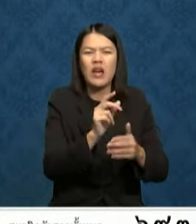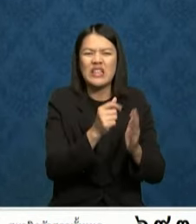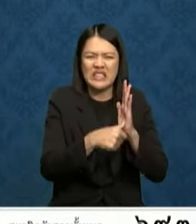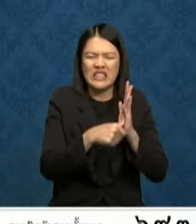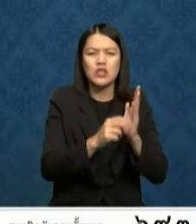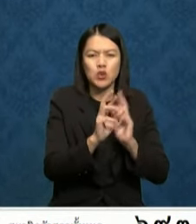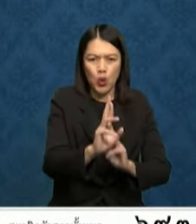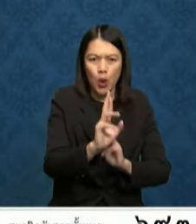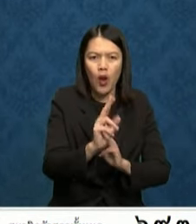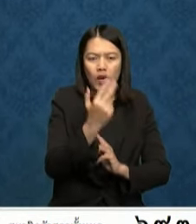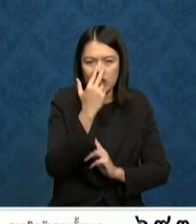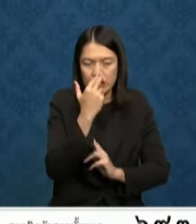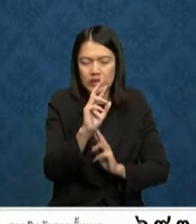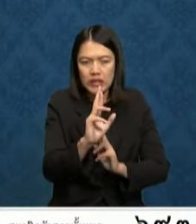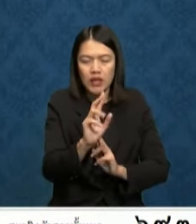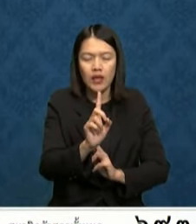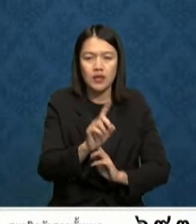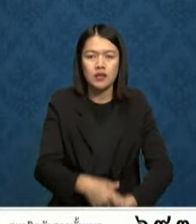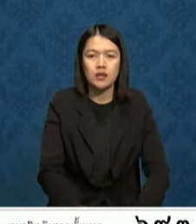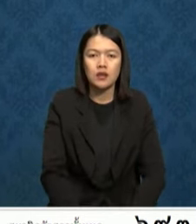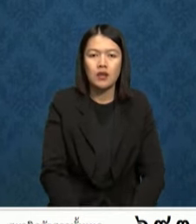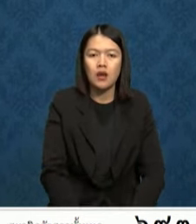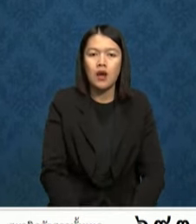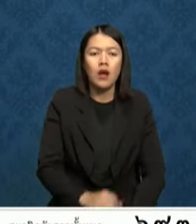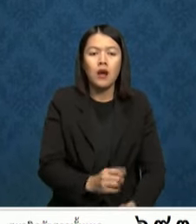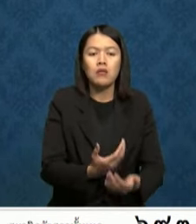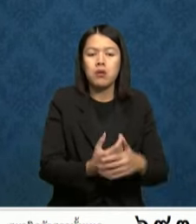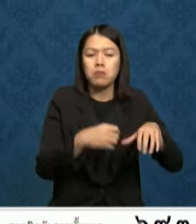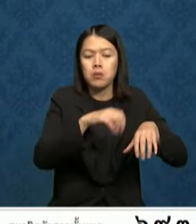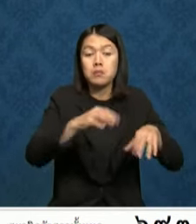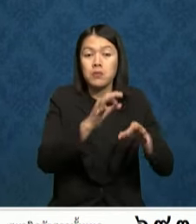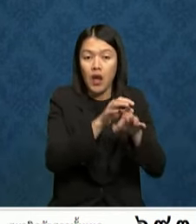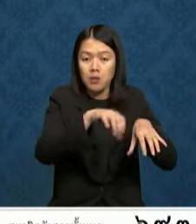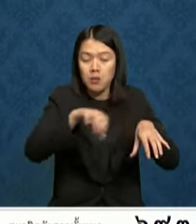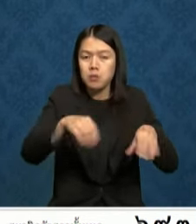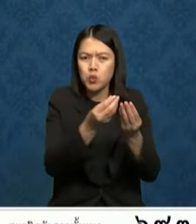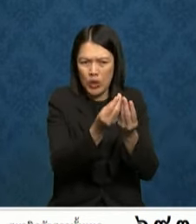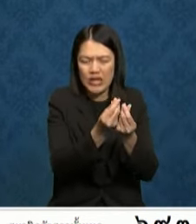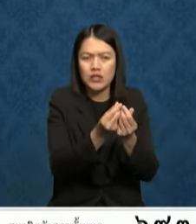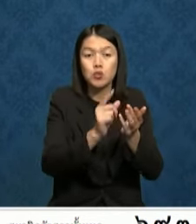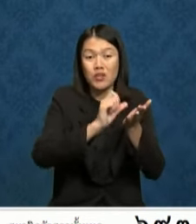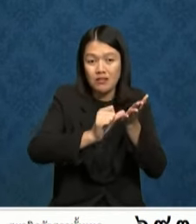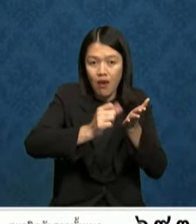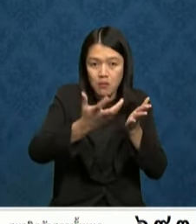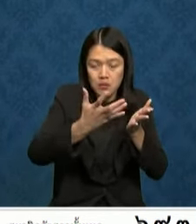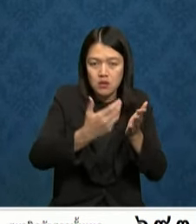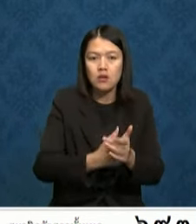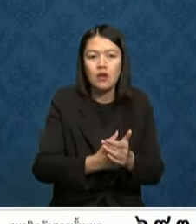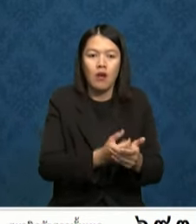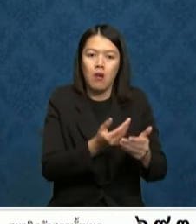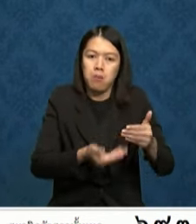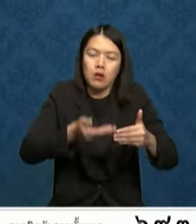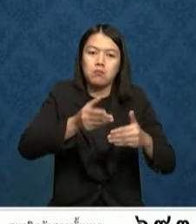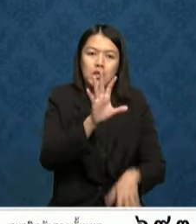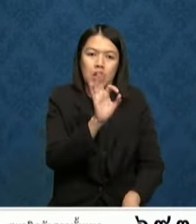ภาษาอังกฤษเเรียก Special mentionทุกๆสถาบันการเงินจะใส่ตัวเลขนี้ถ้าเราไม่แก้ไขตัวนี้จะขึ้นมาเป็น